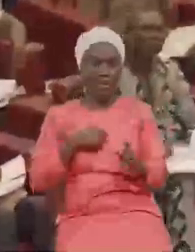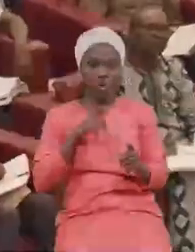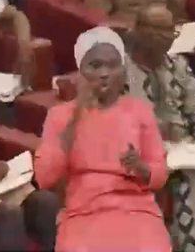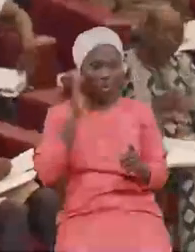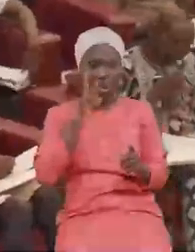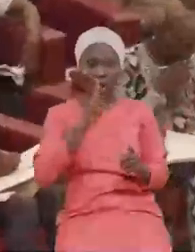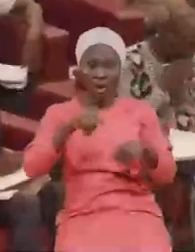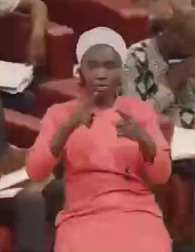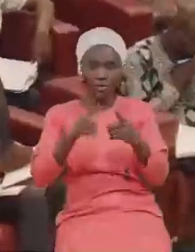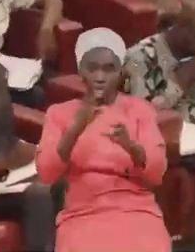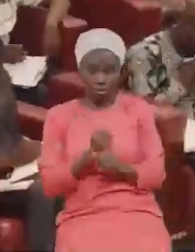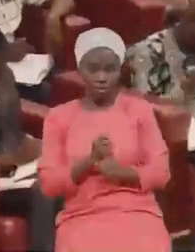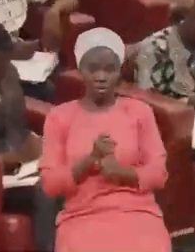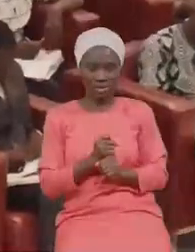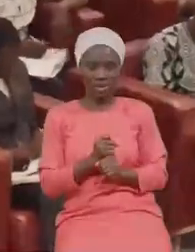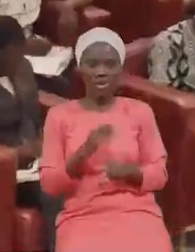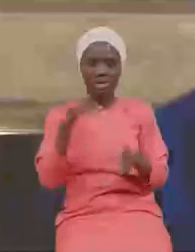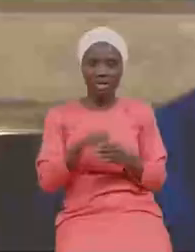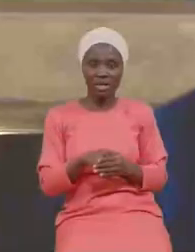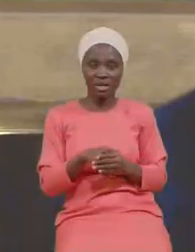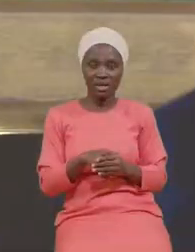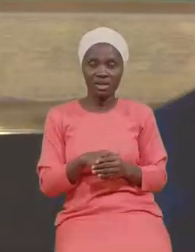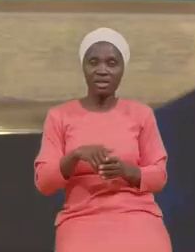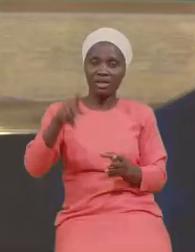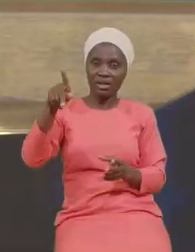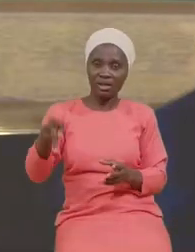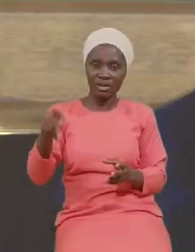on va au sommet de saumon